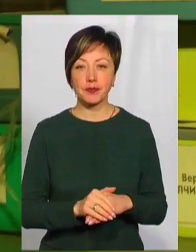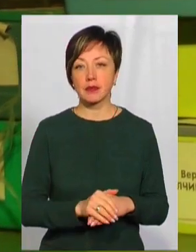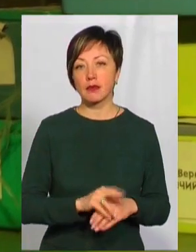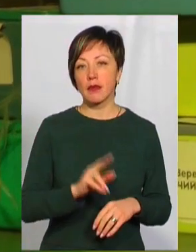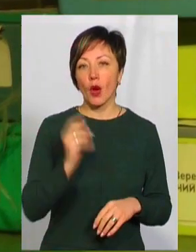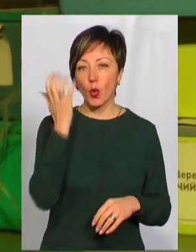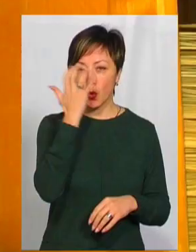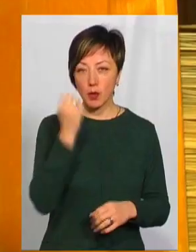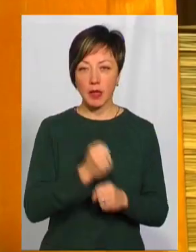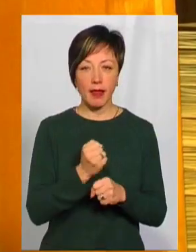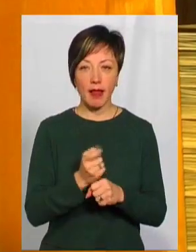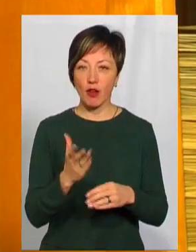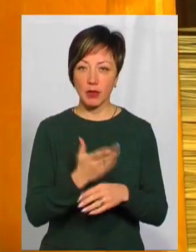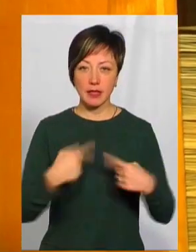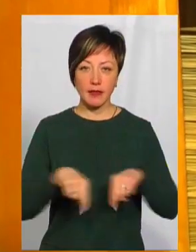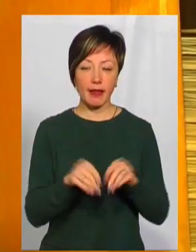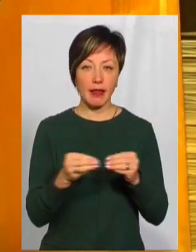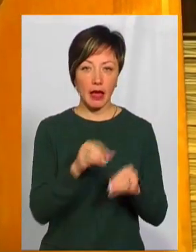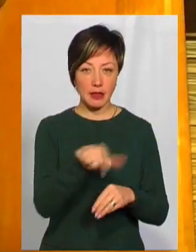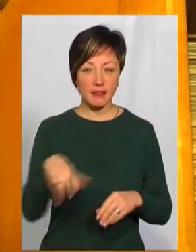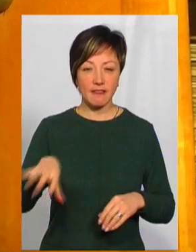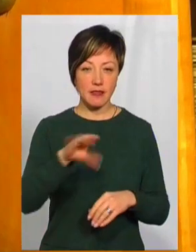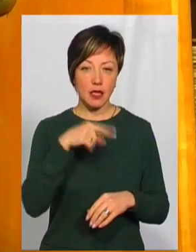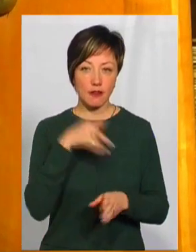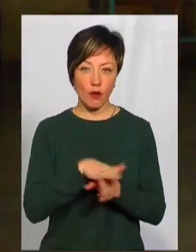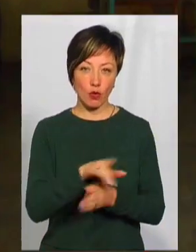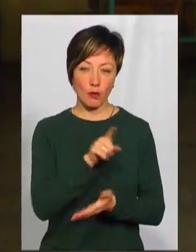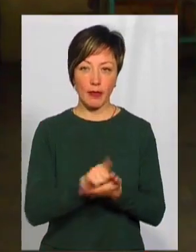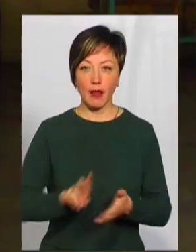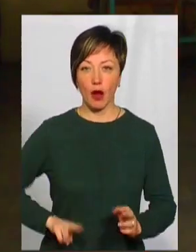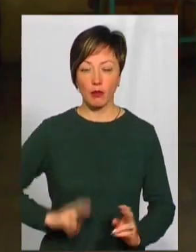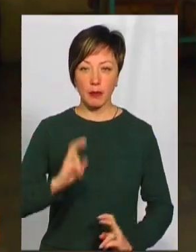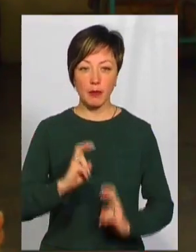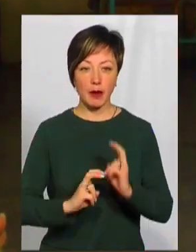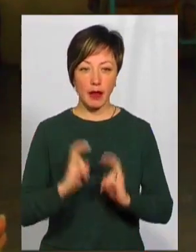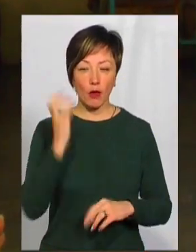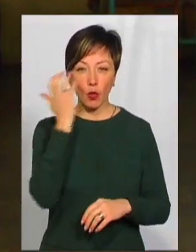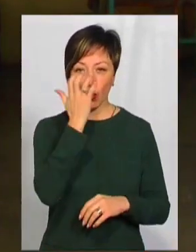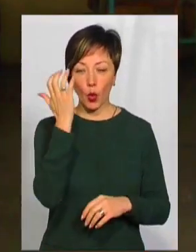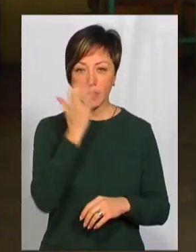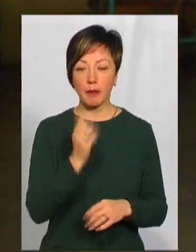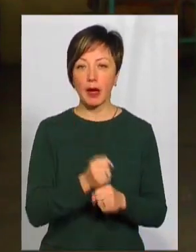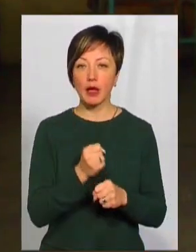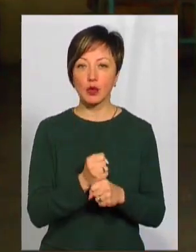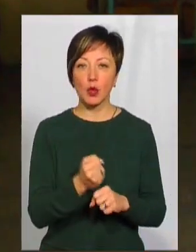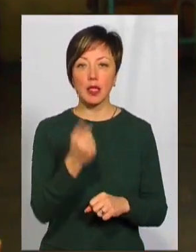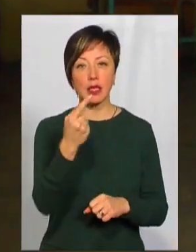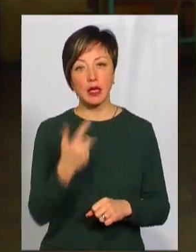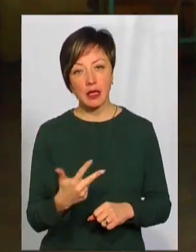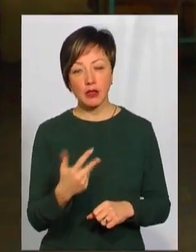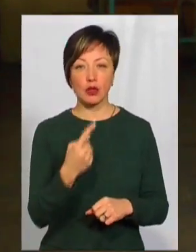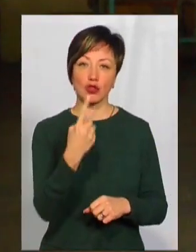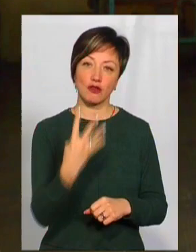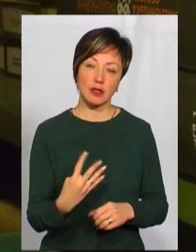працюють на виробничій сфері, у Хмельницькому 10. Всі вони, каже виконуючи обов'язки директора підприємства УТОС Надія Зарицька, працюють на третину чи чверть ставок